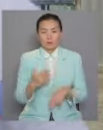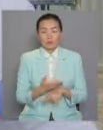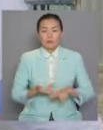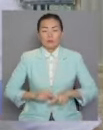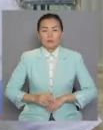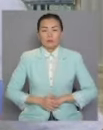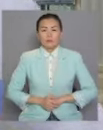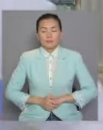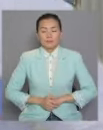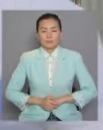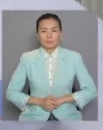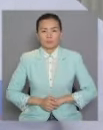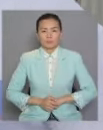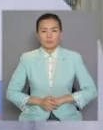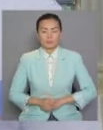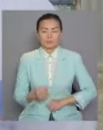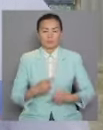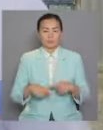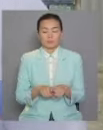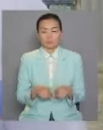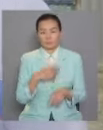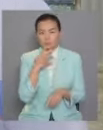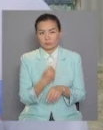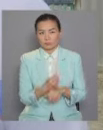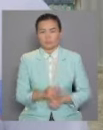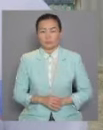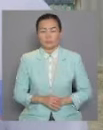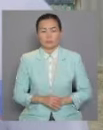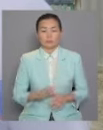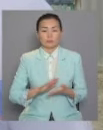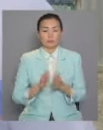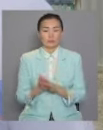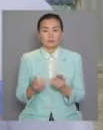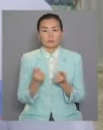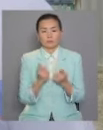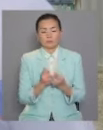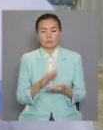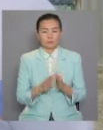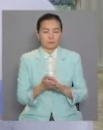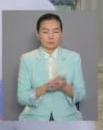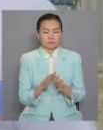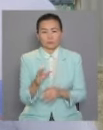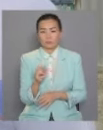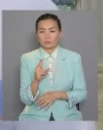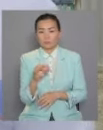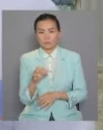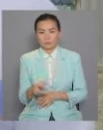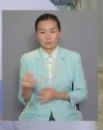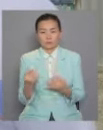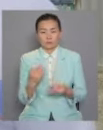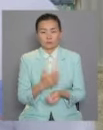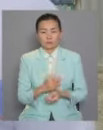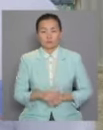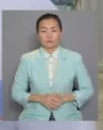сияқты биыл енді біздер өз құрдастар ақылдаса келіп, ауыл әкімімен сөйлесіп, осындай